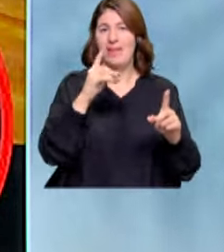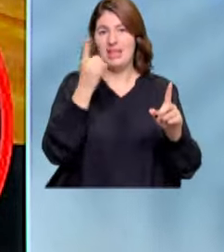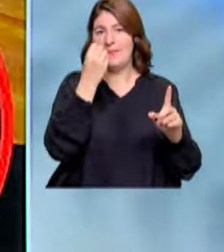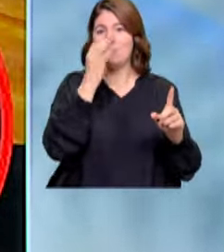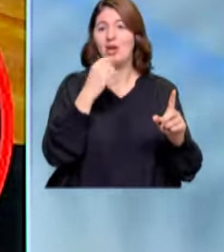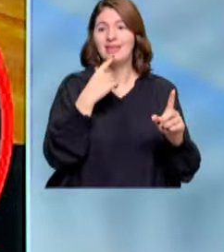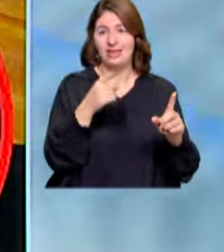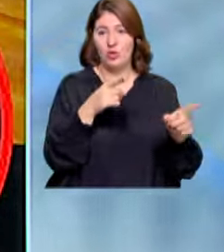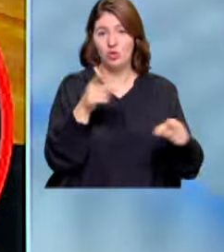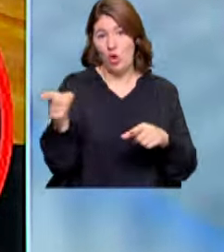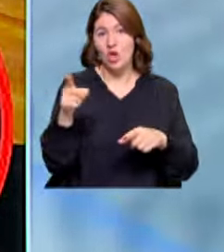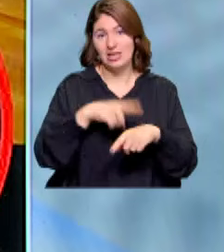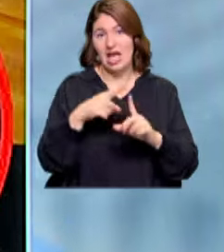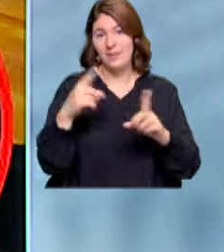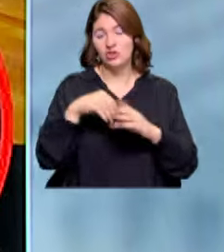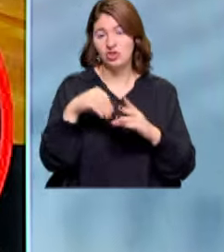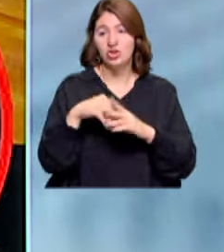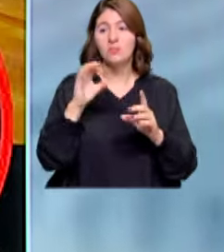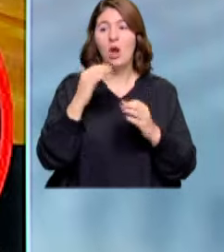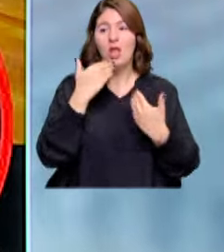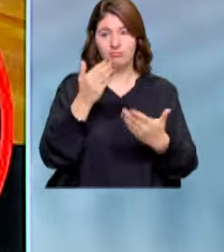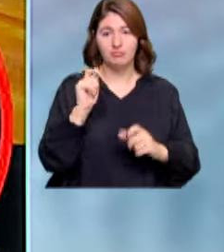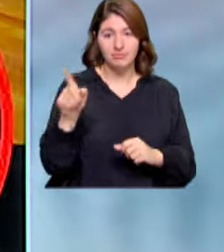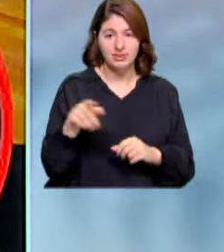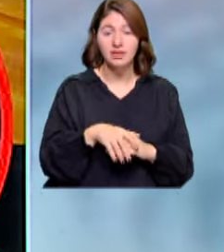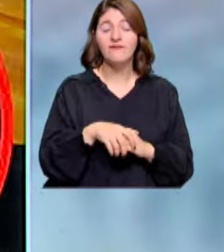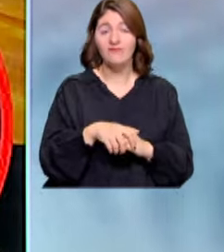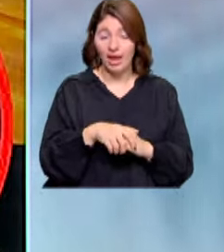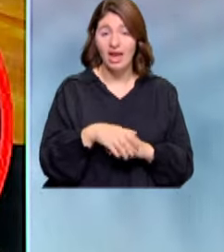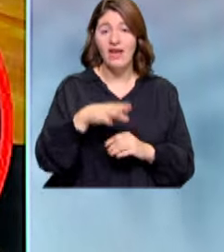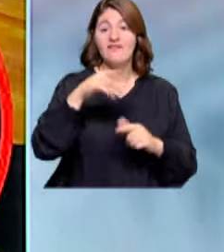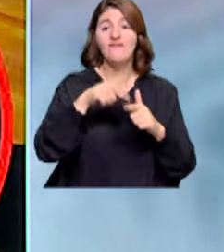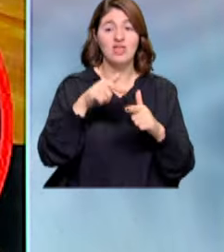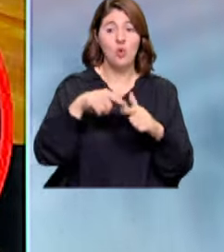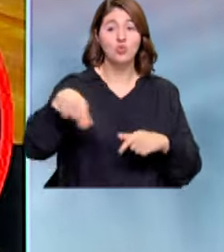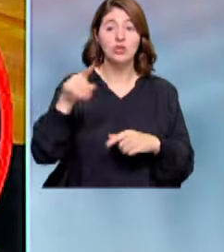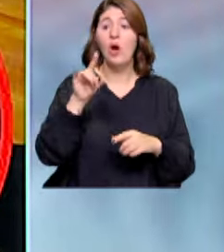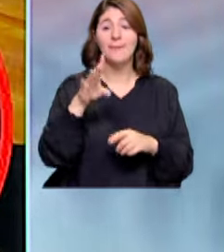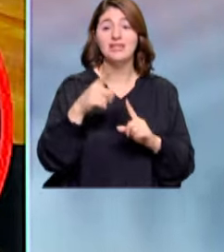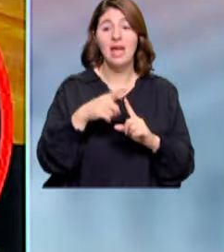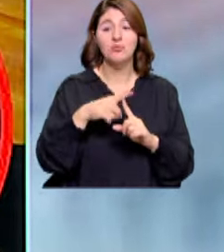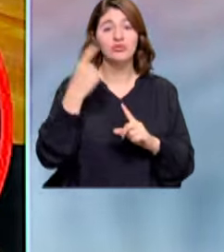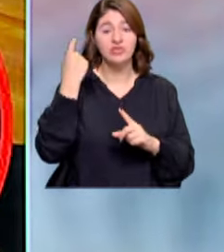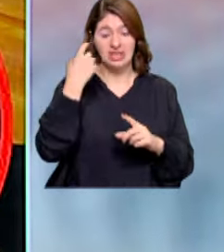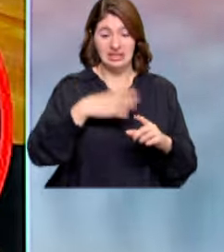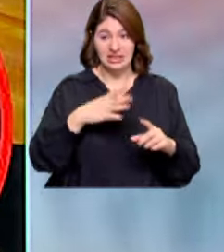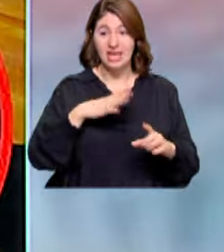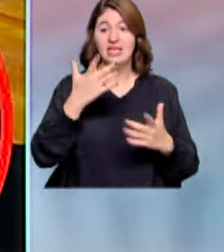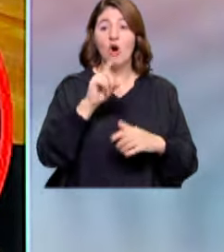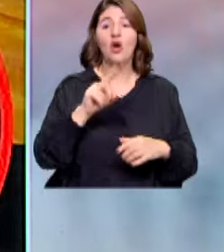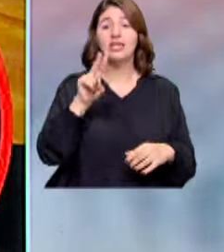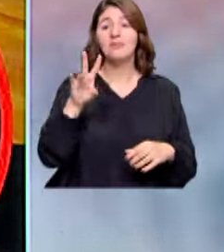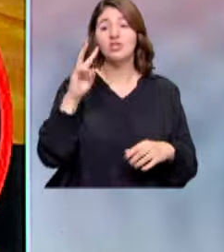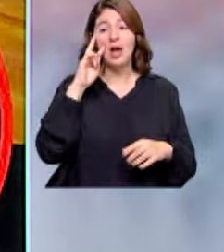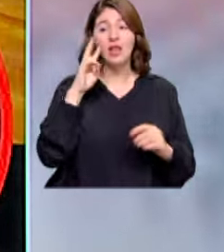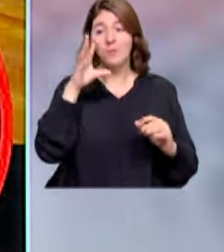böyle bir çıkışta bulundu Devlet Bahçeli. Ve FETÖ'nün Ne 15 Temmuz kalkışmasını ne de